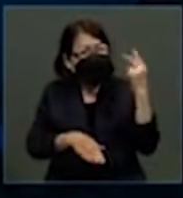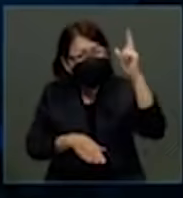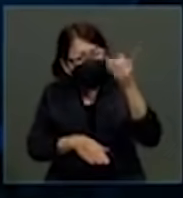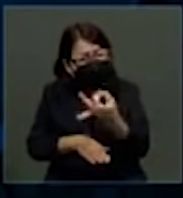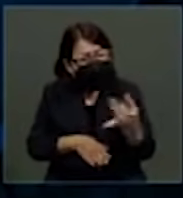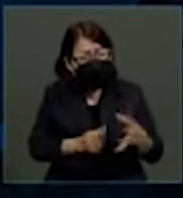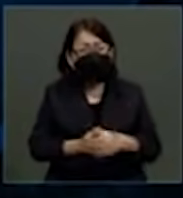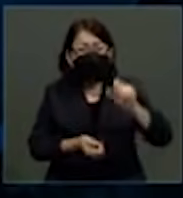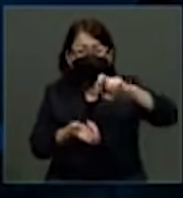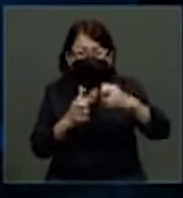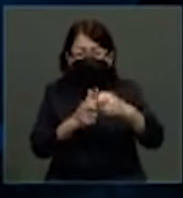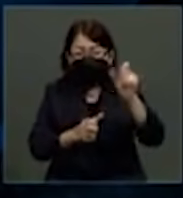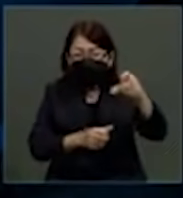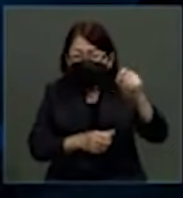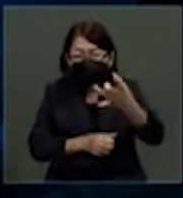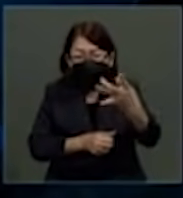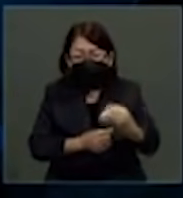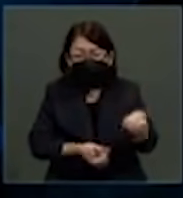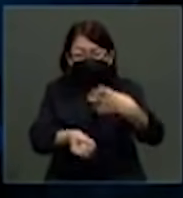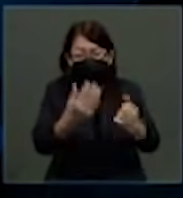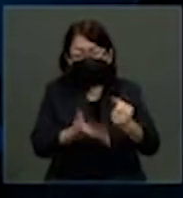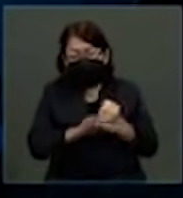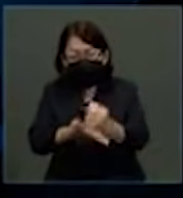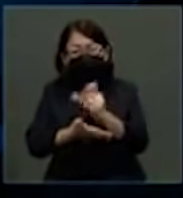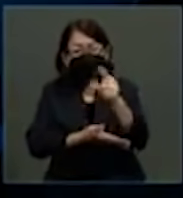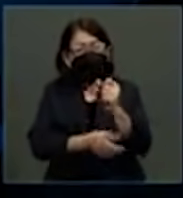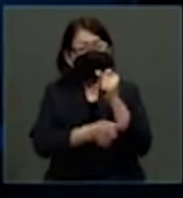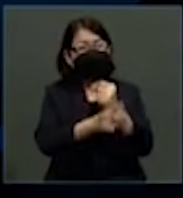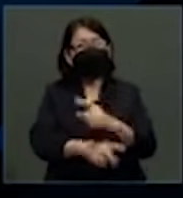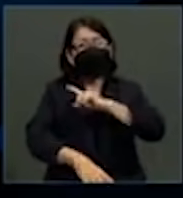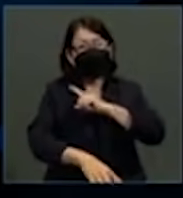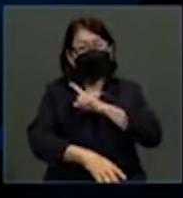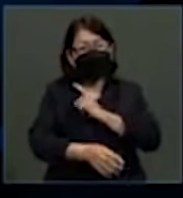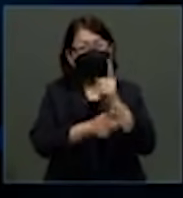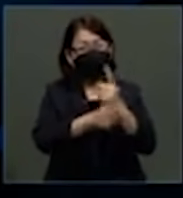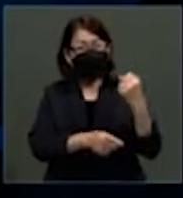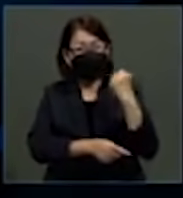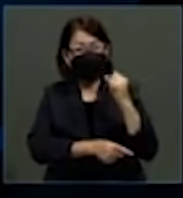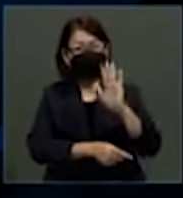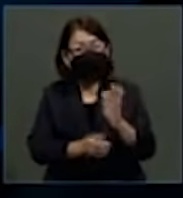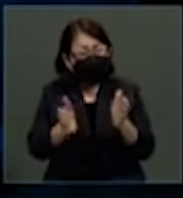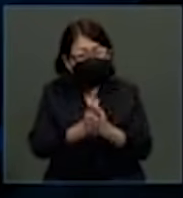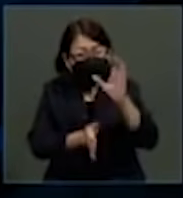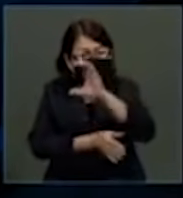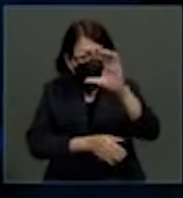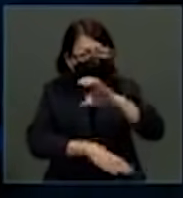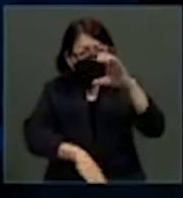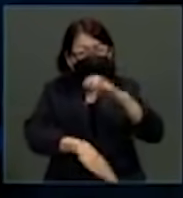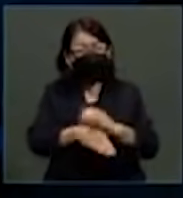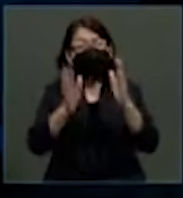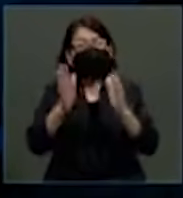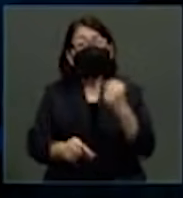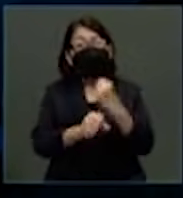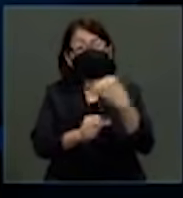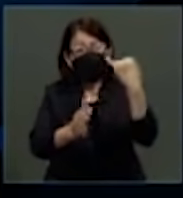แล้วก็ให้พนักงานเจ้าหน้าที่ทุกฝ่ายเตรียมความพร้อมในการรับแจ้งเบาะแสเหตุฉุกเฉินและเข้าปฏิบัติการ